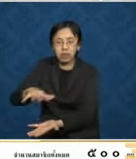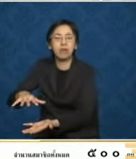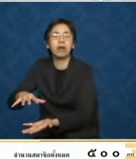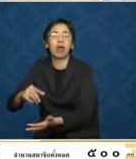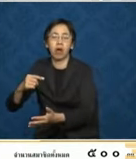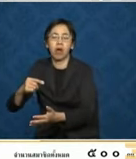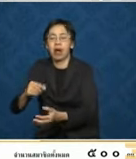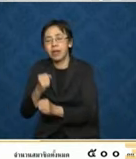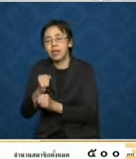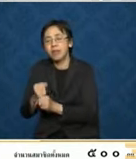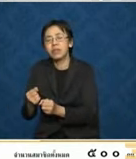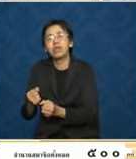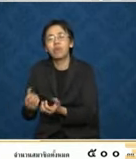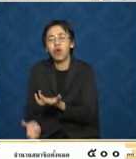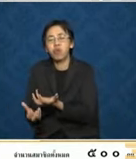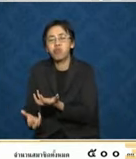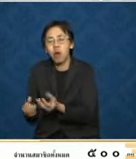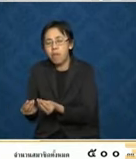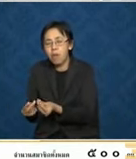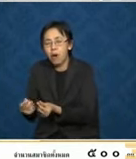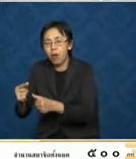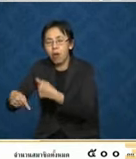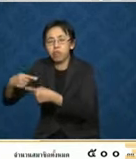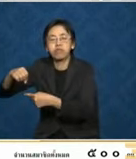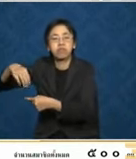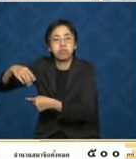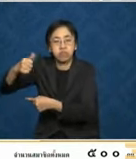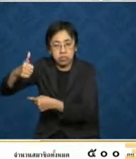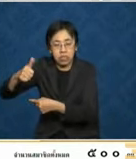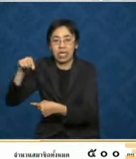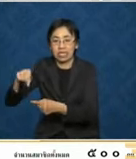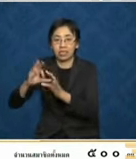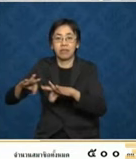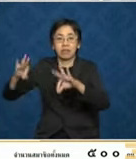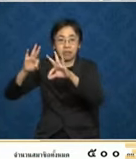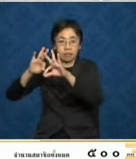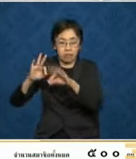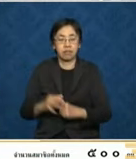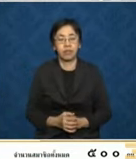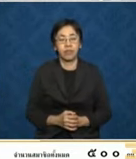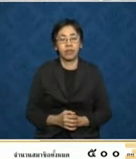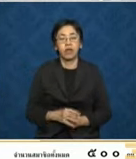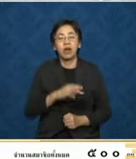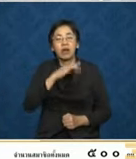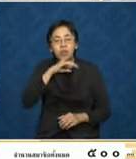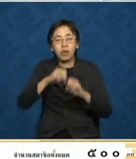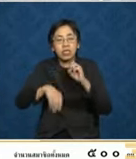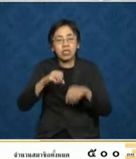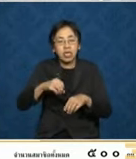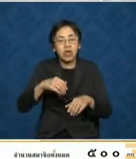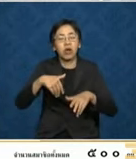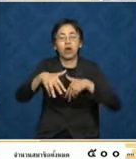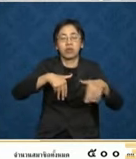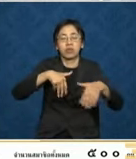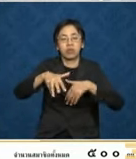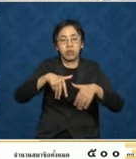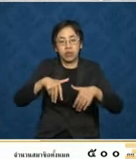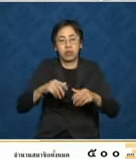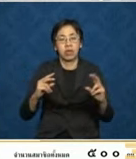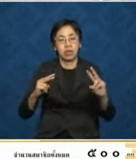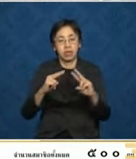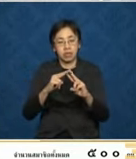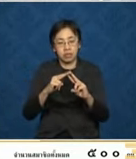าการคัดแยกขยะตั้งแต่ต้นทางเนี่ยเป็นสิ่งที่สำคัญในเรื่องของขยะชุมชนซึ่งจะต้องให้กระทรวงมหาดไทยเนี่ยนะ